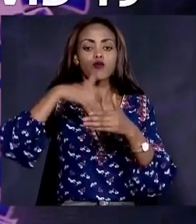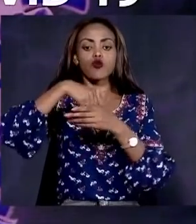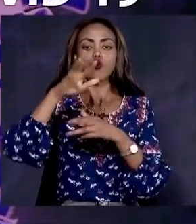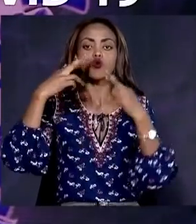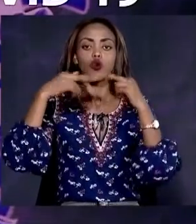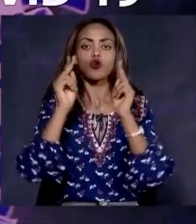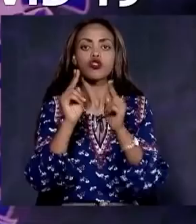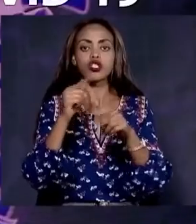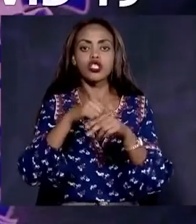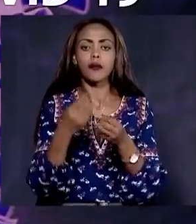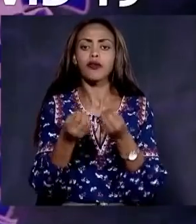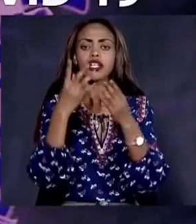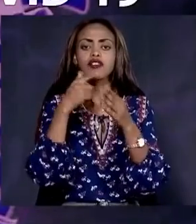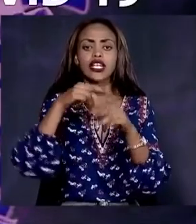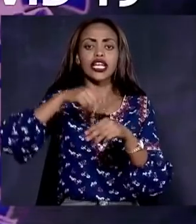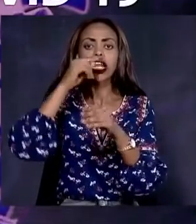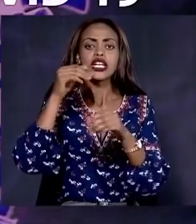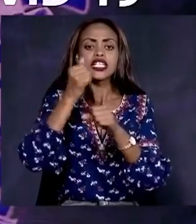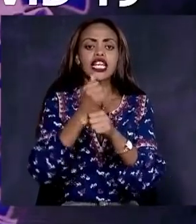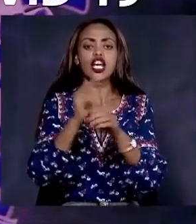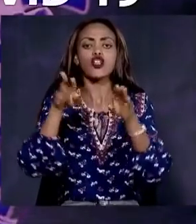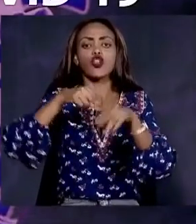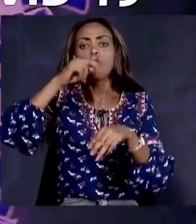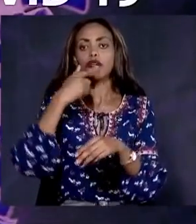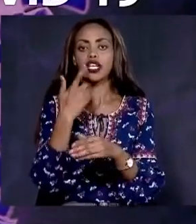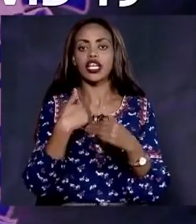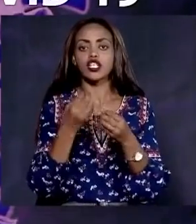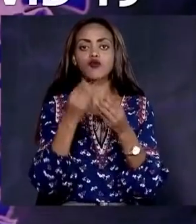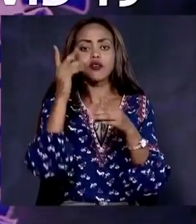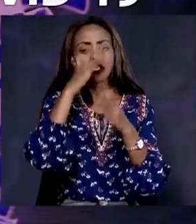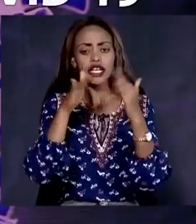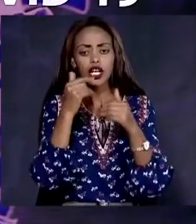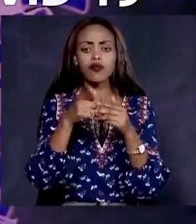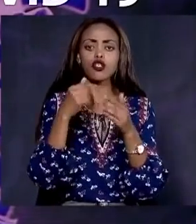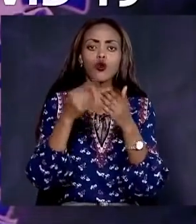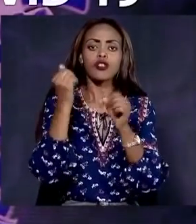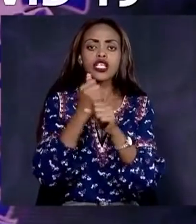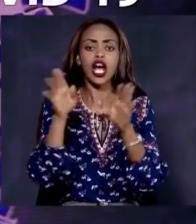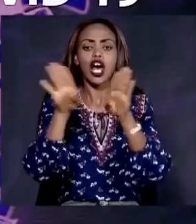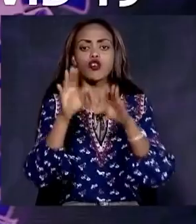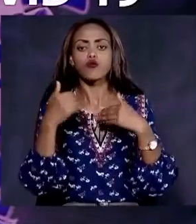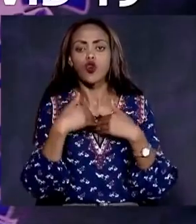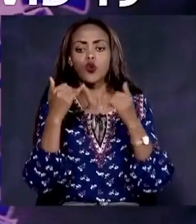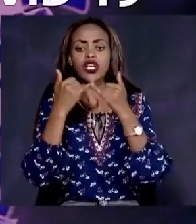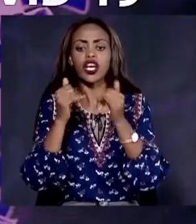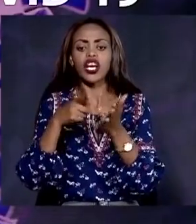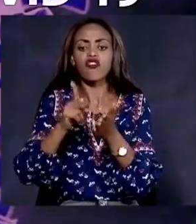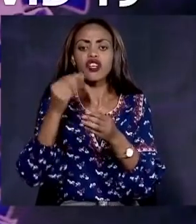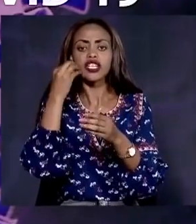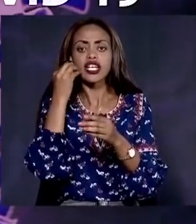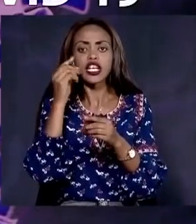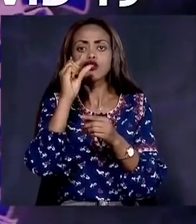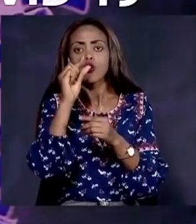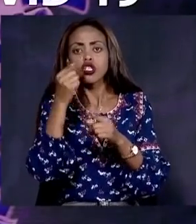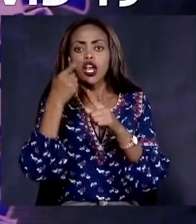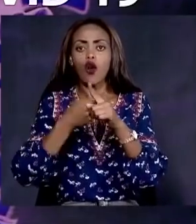ኣዋጅ ህፁፅ ግዘ ብርክት ዝበላ ትካላት ስራሕ ንጠጠው ኣቢለን እየን። ኣብዚ ኣፀጋሚ ግዘ እቶም ስራሕ ዓፂኦም ዘለዉ ወገናት ንክፍሊት ገዛ ከይፅገሙ